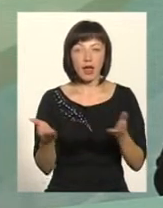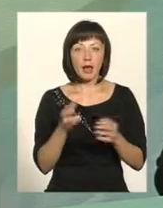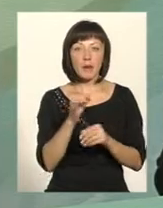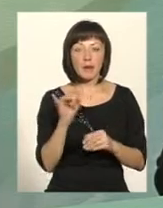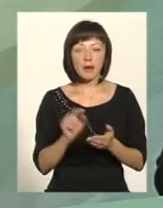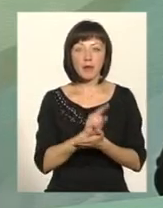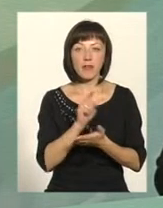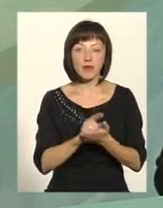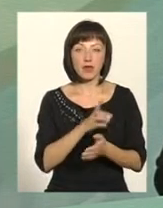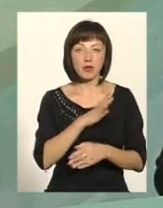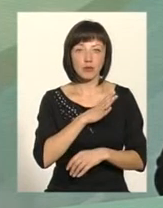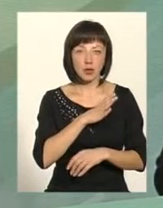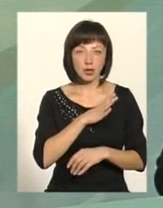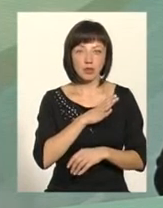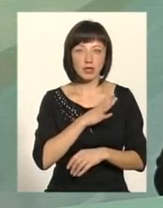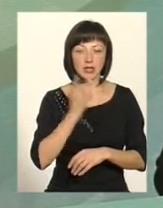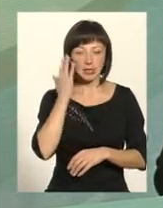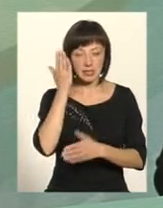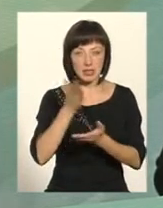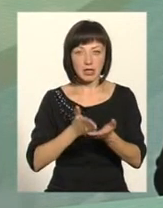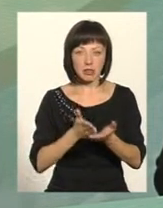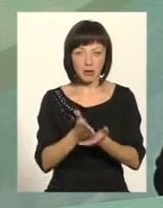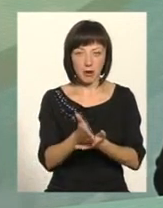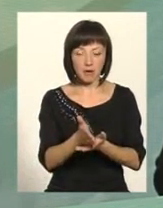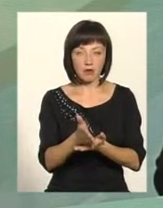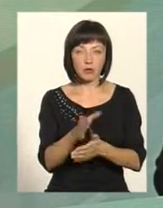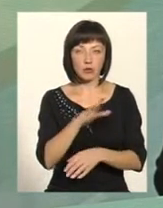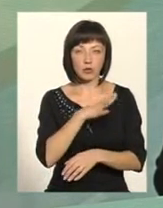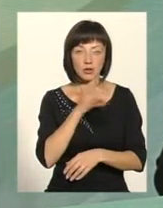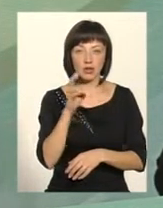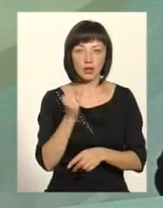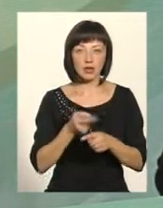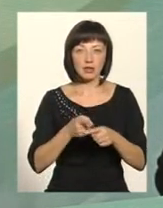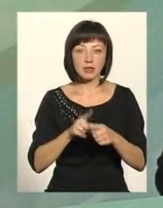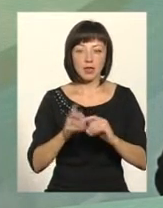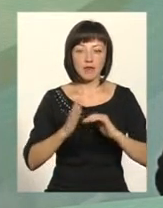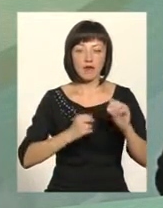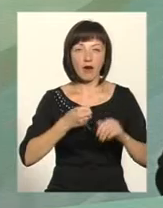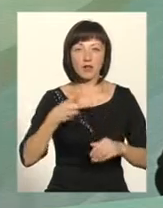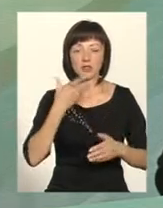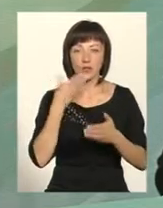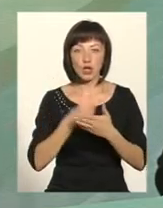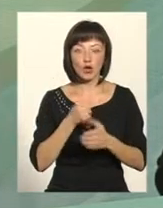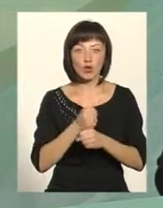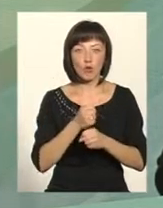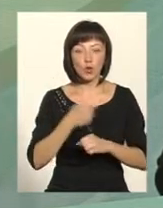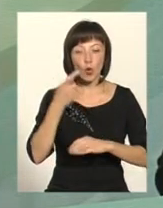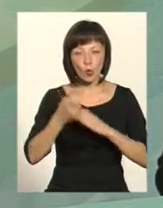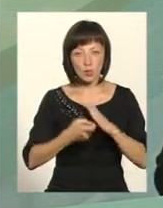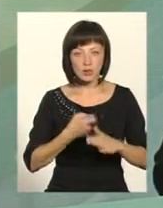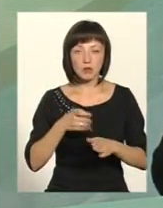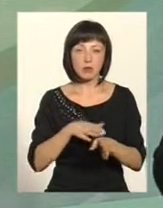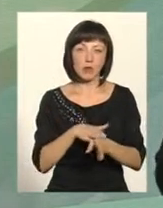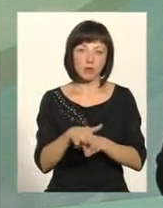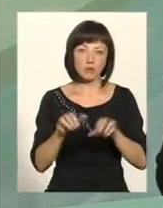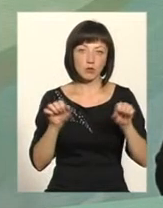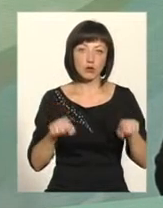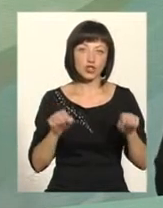повинні були ціленаправлено направлені на цей фах своєї роботи і були обізнані повністю,